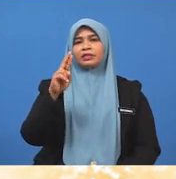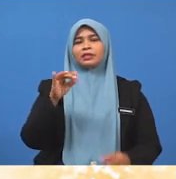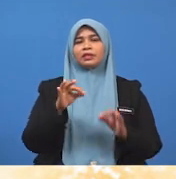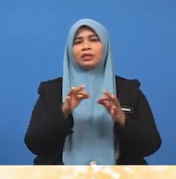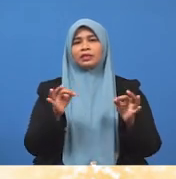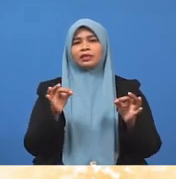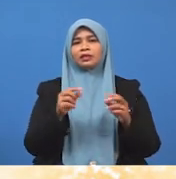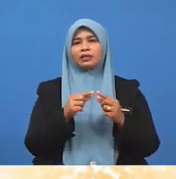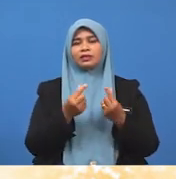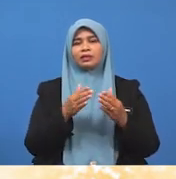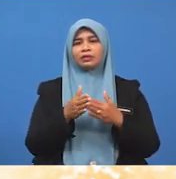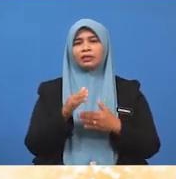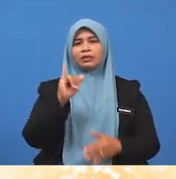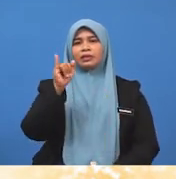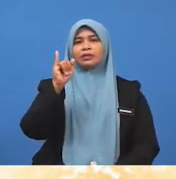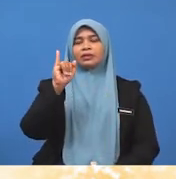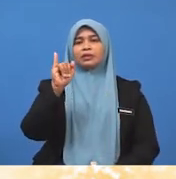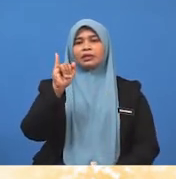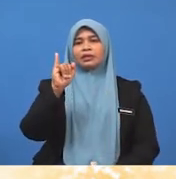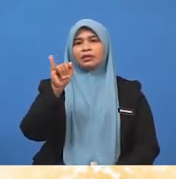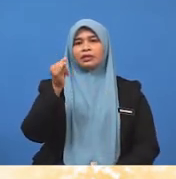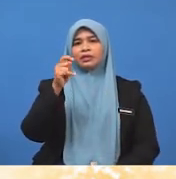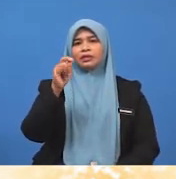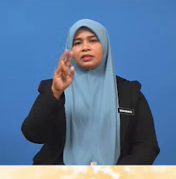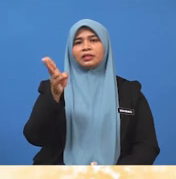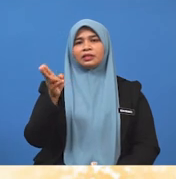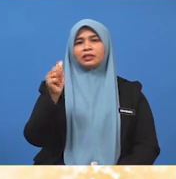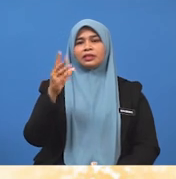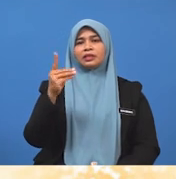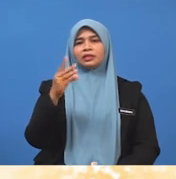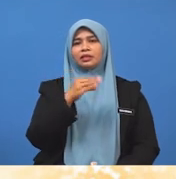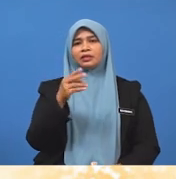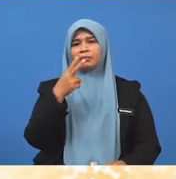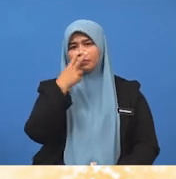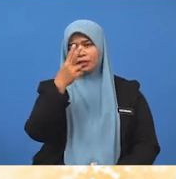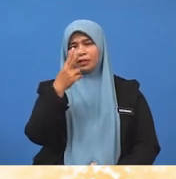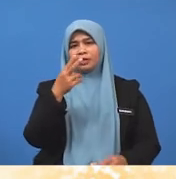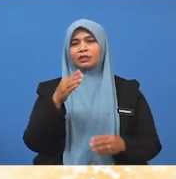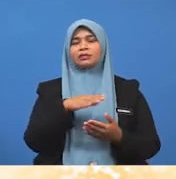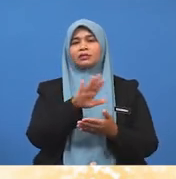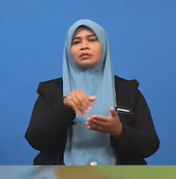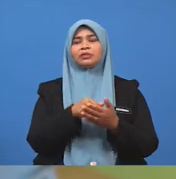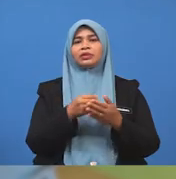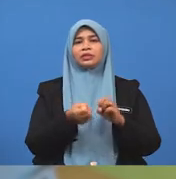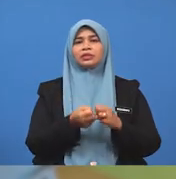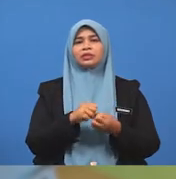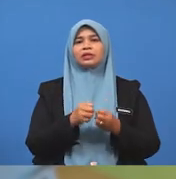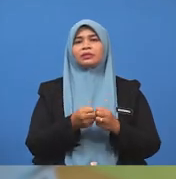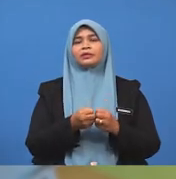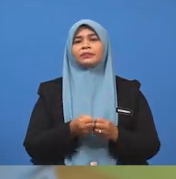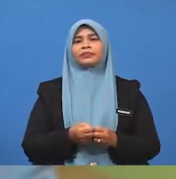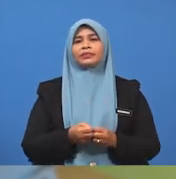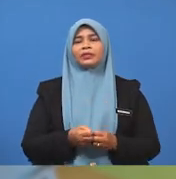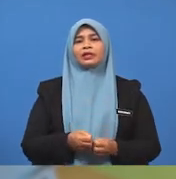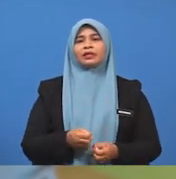al-qur'an oleh ijtihad dan pandangan para sahabat istirahat